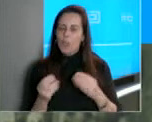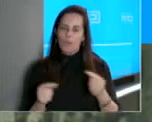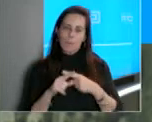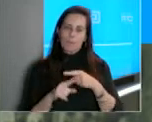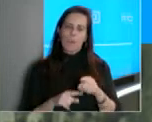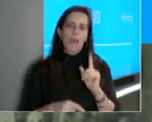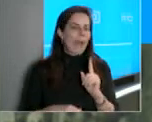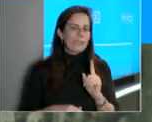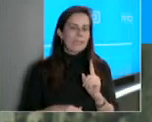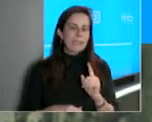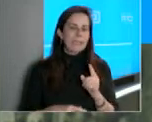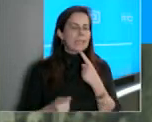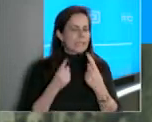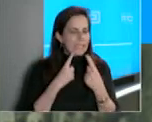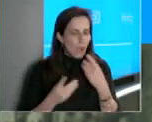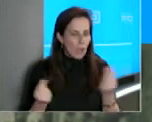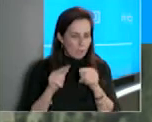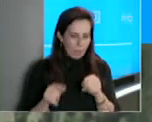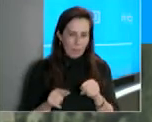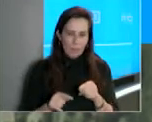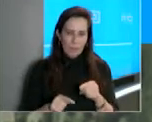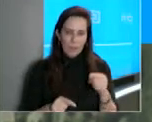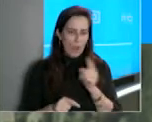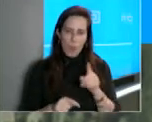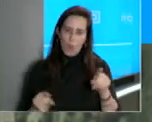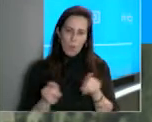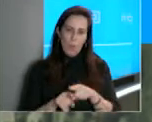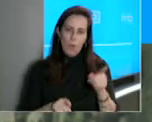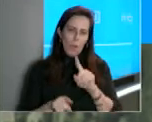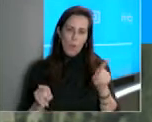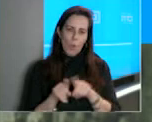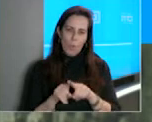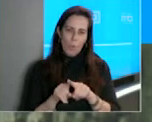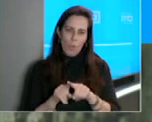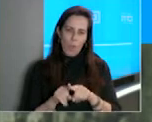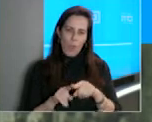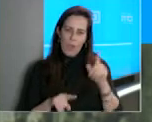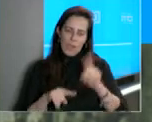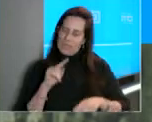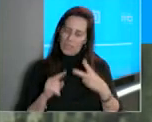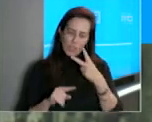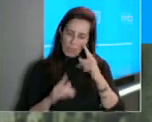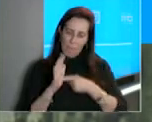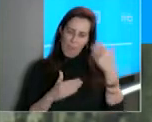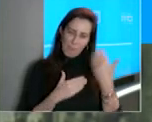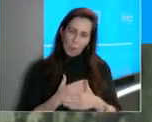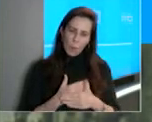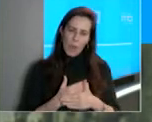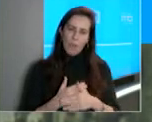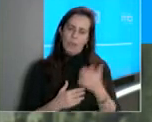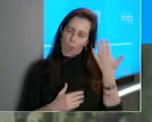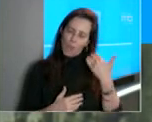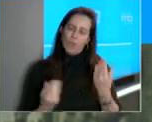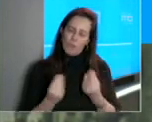מהסוג הזה, כך ששיחות על דברים כאלה, אבל לא בצורה הבוטה, כמו שראינו בפעם האחרונה,